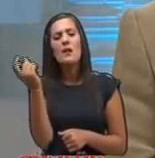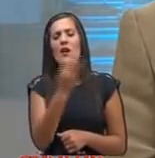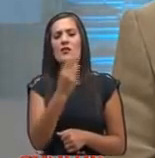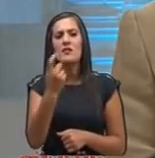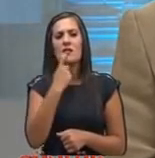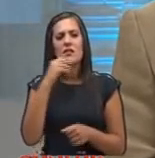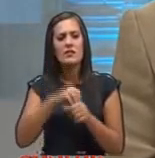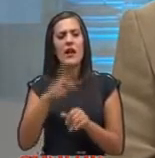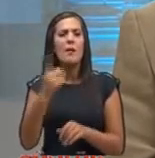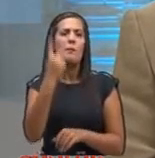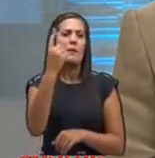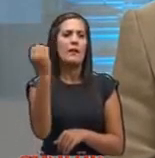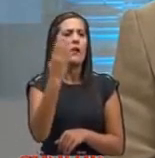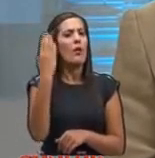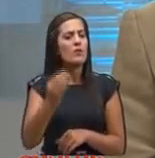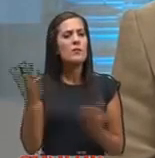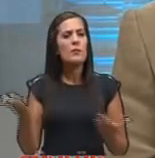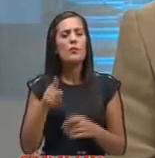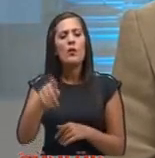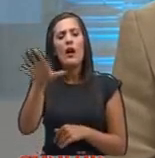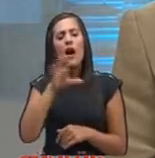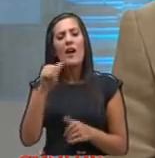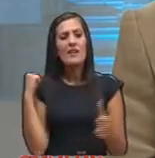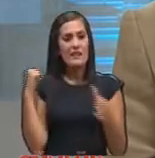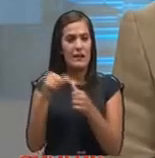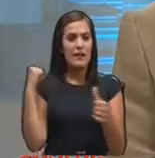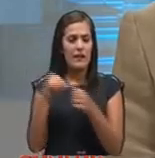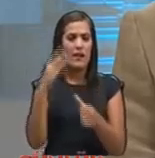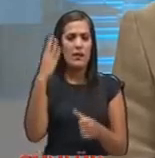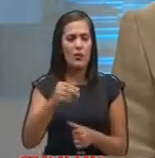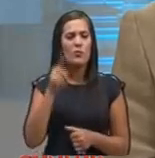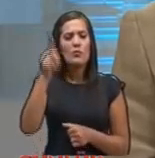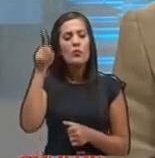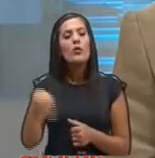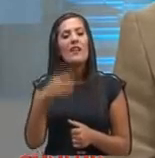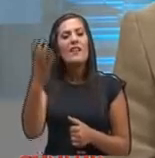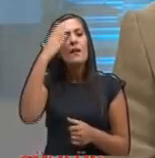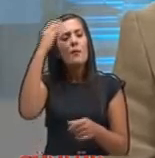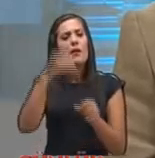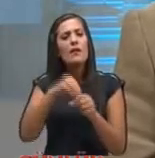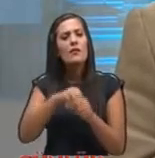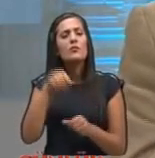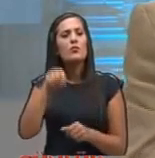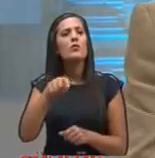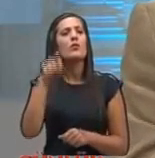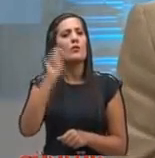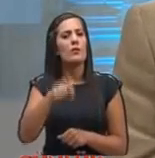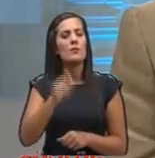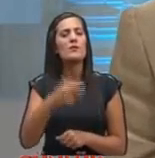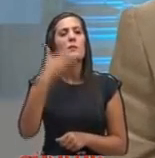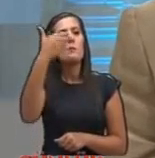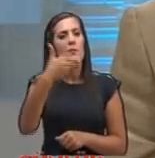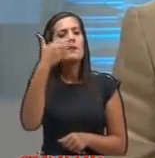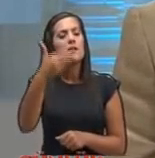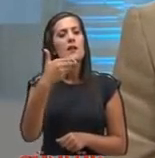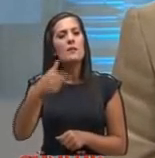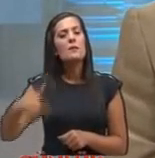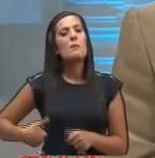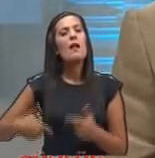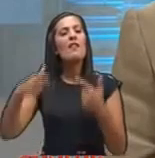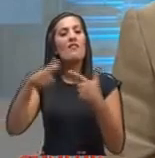yıl bir kere olsa bile bu ağrı atağı tekrarlıyor. Ve tabii bunların da temelinde bunu oluşturacak bahsettiğimiz